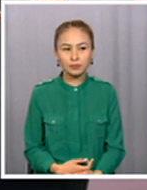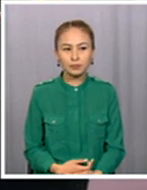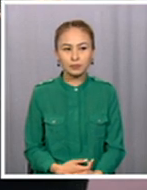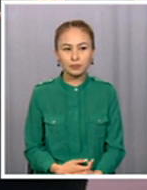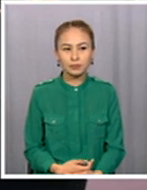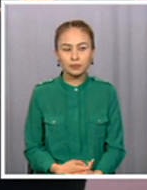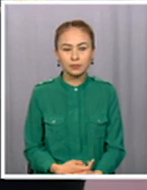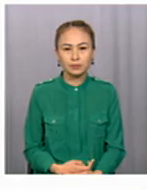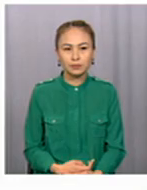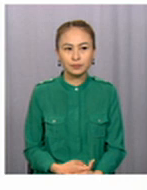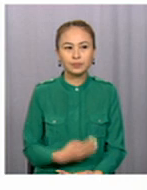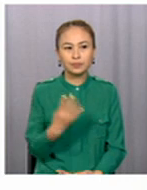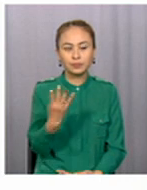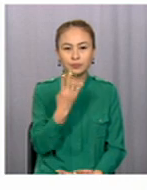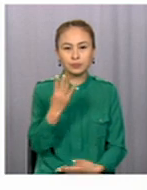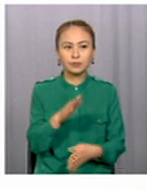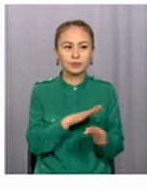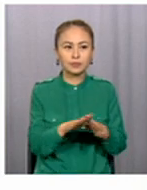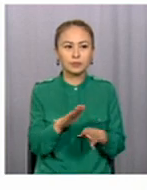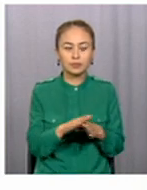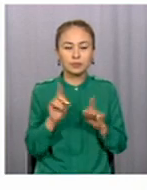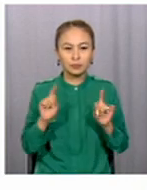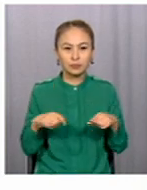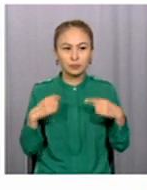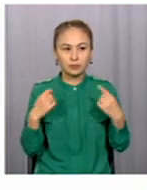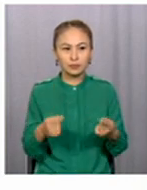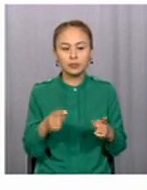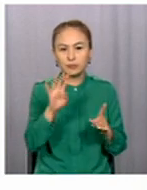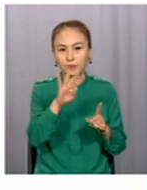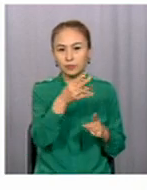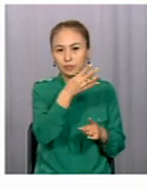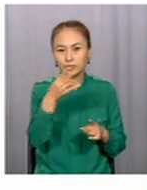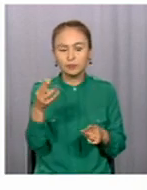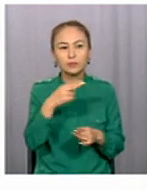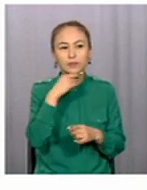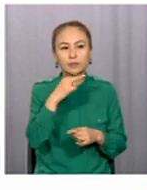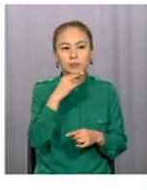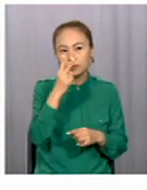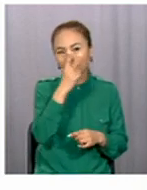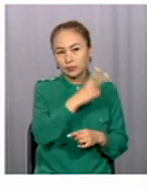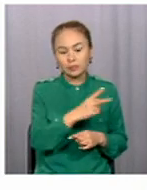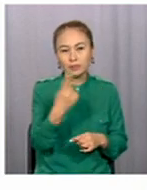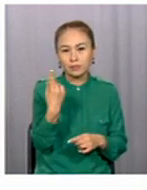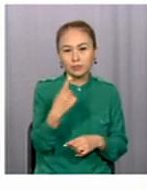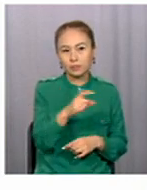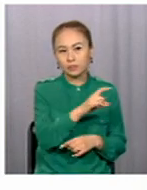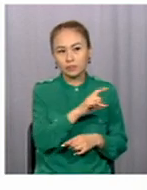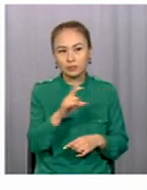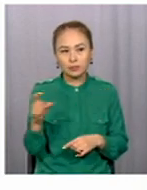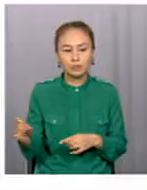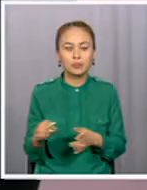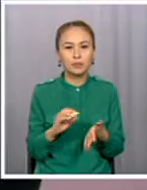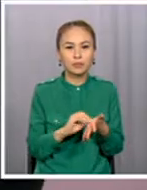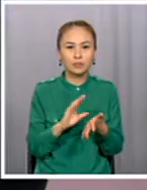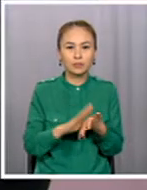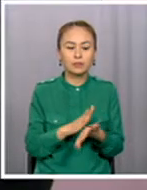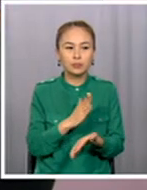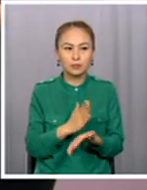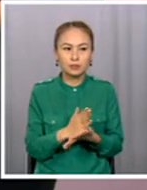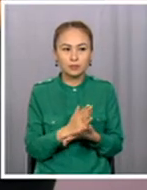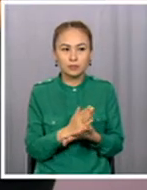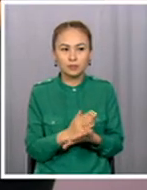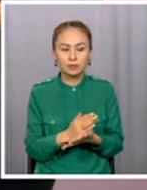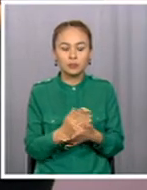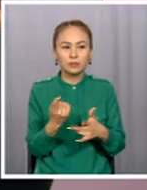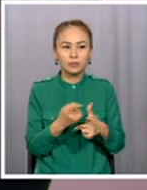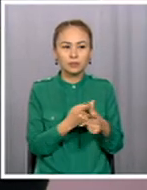Енді төртінші жаттығуда берілген кестеге назар аударыңдар. Кестенің бірінші қатарында әріптер берілген.